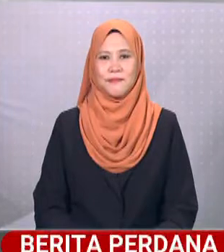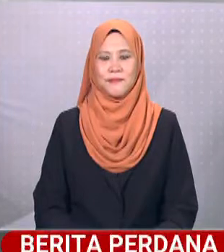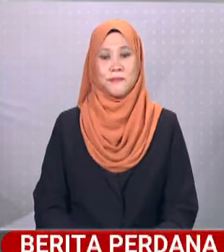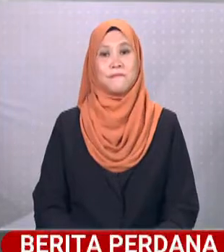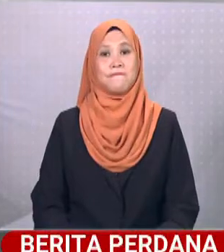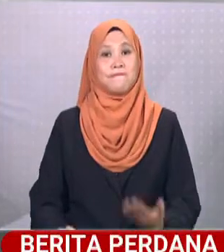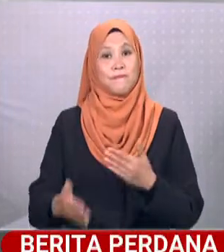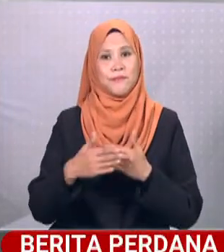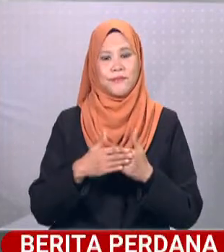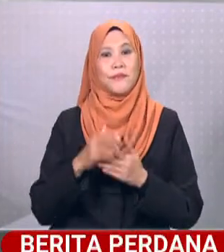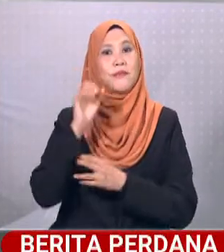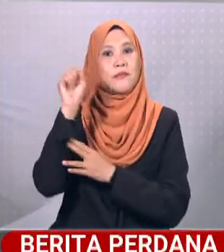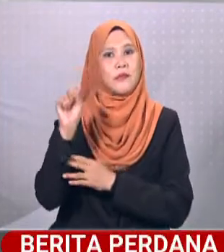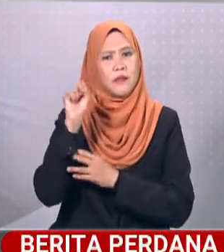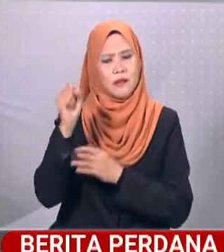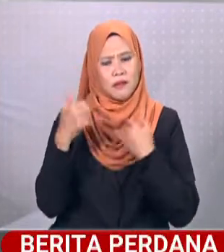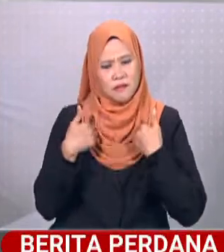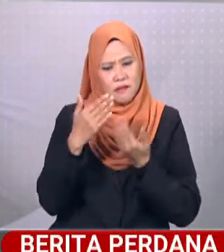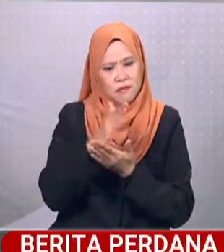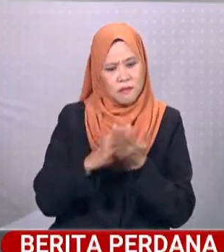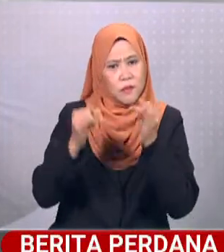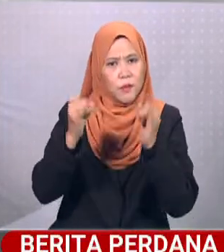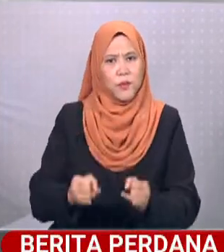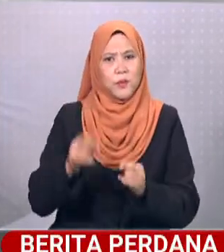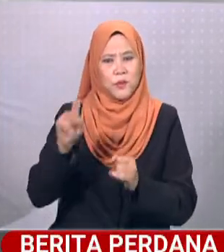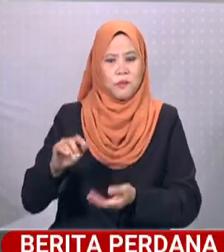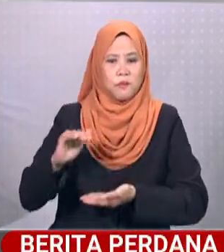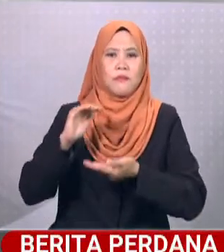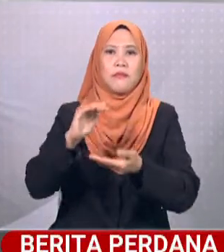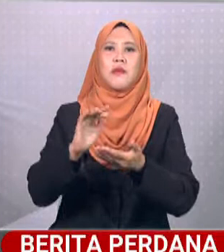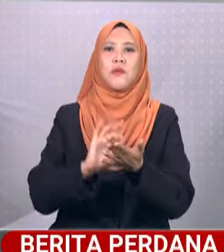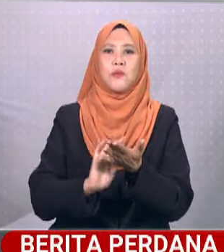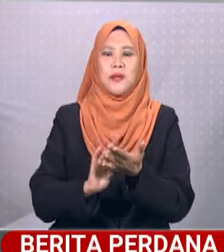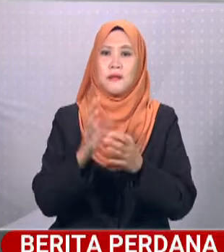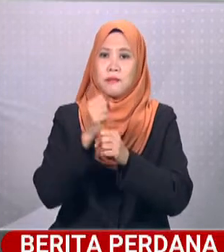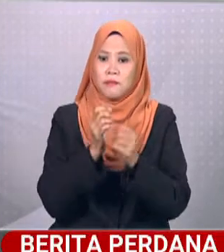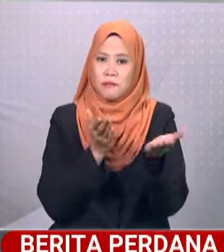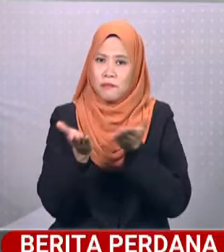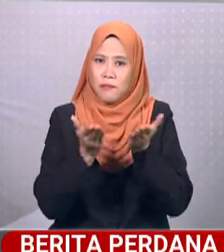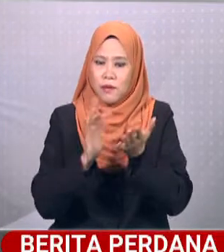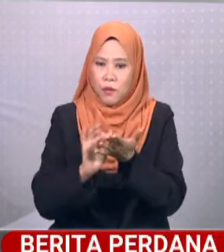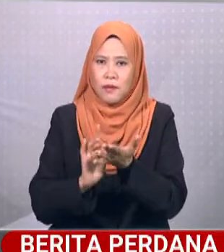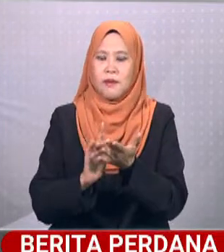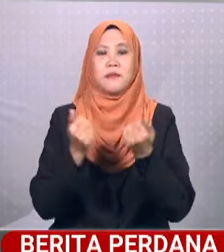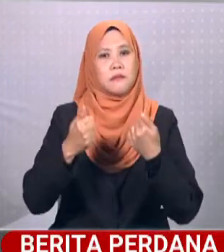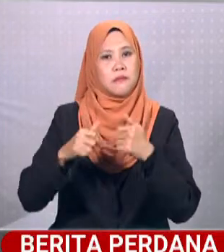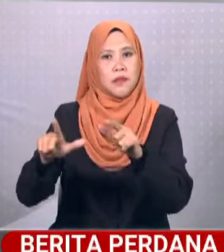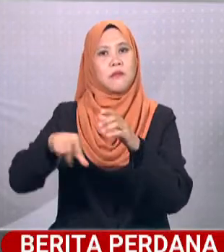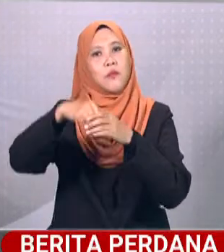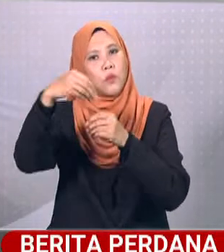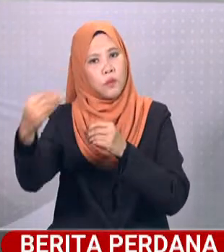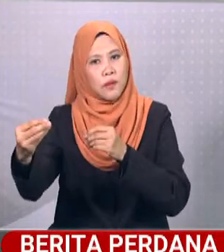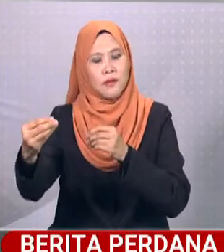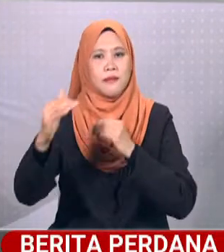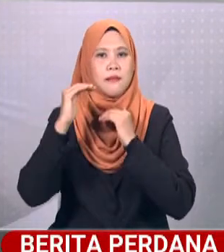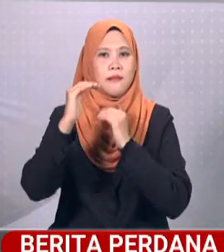Bersua kembali. Saudara, hanya individu yang memerlukan bekalan ubat dan mendapatkan perkhidmatan rawatan sahaja dibenarkan keluar